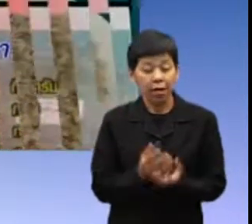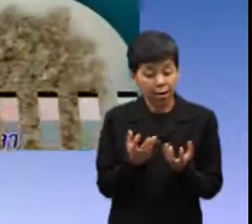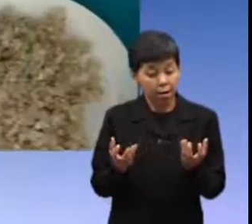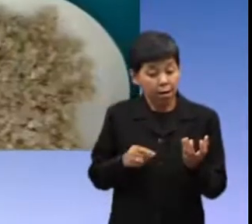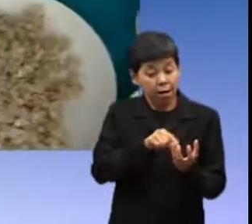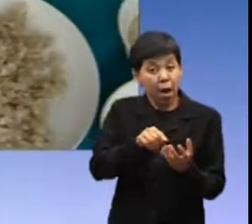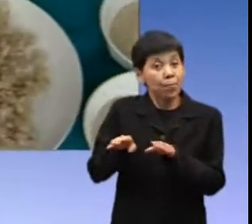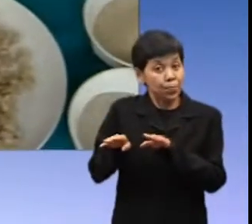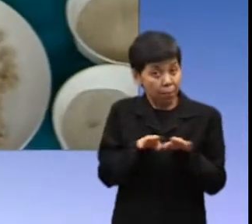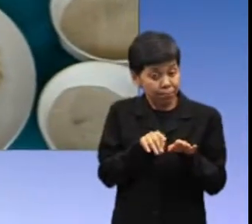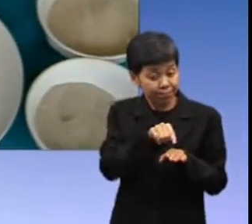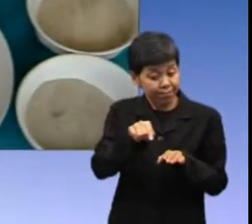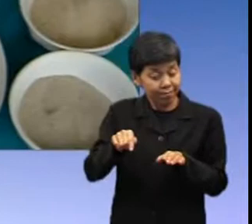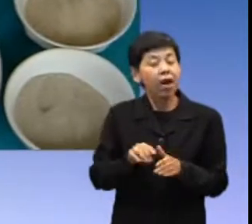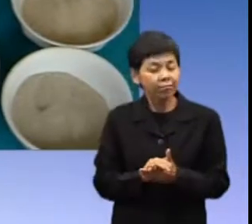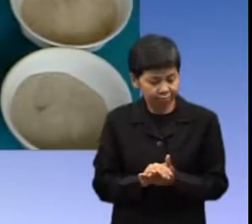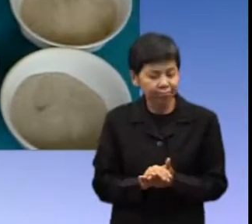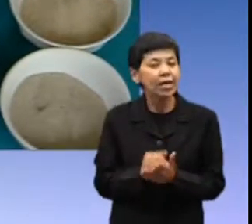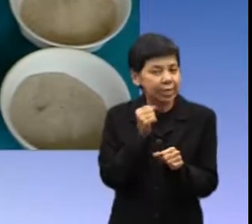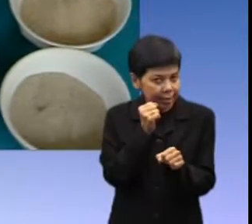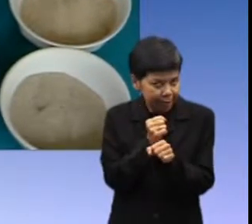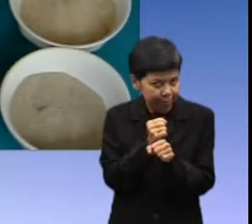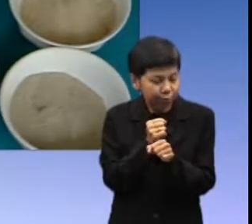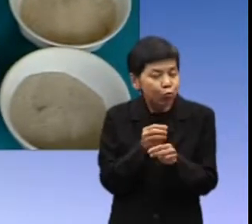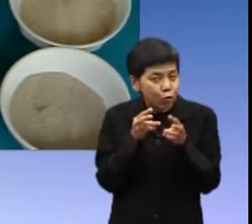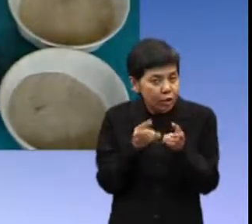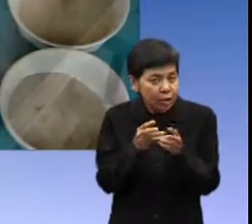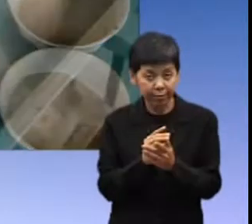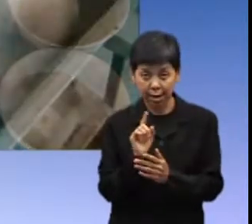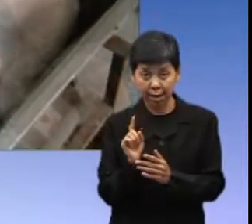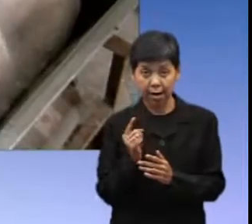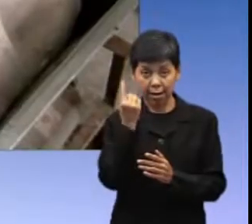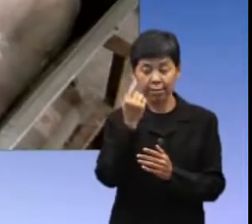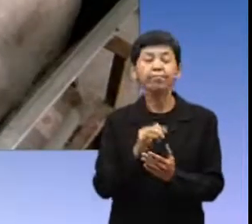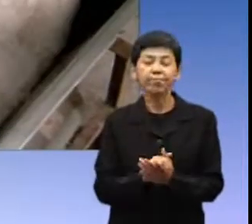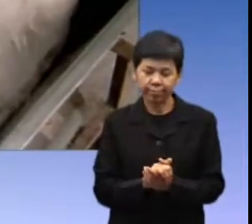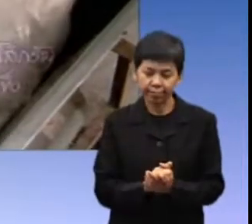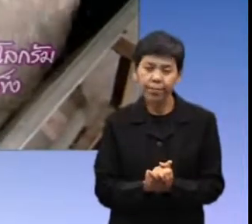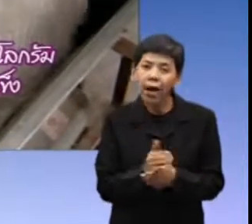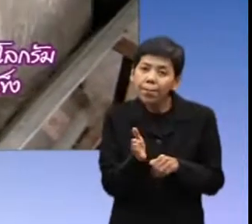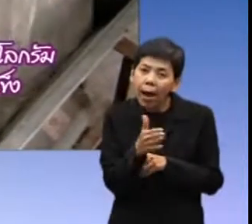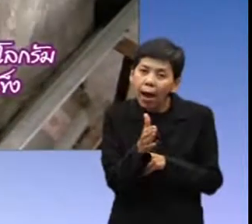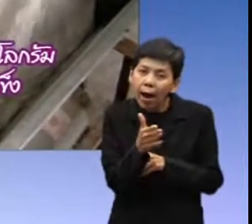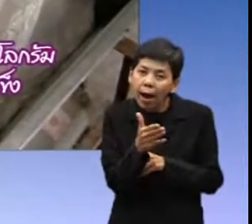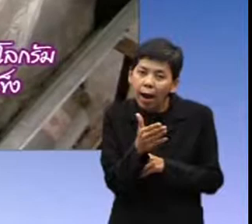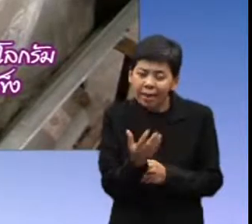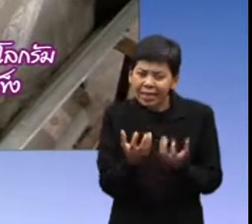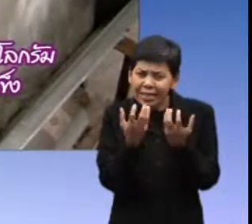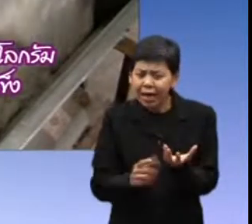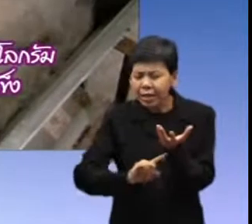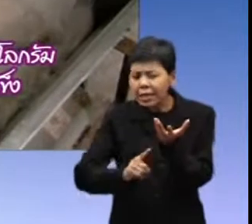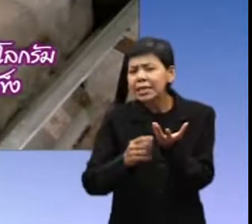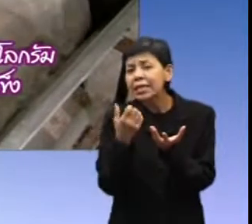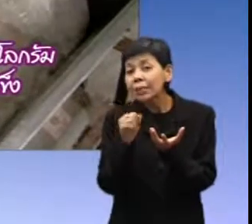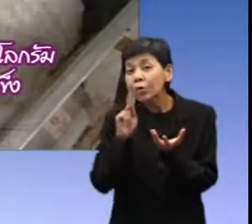มเมื่อได้ส่วนผสมครบถ้วนแล้วก็มาดูวิธีทำกันต่อเลยนะครับขั้นแรกเริ่มจากนำเนื้อปลาบด10กิโล